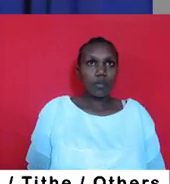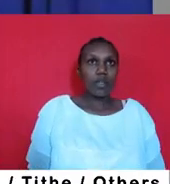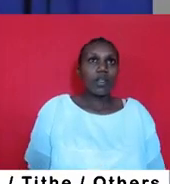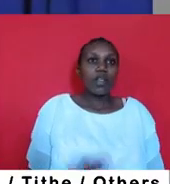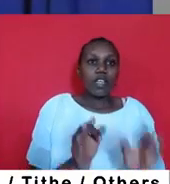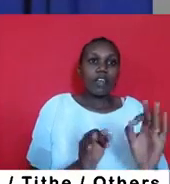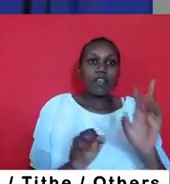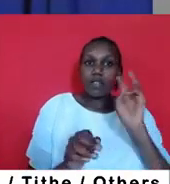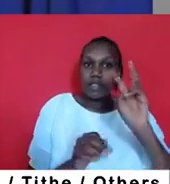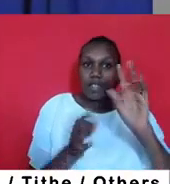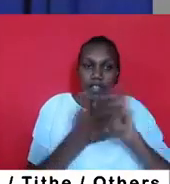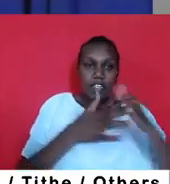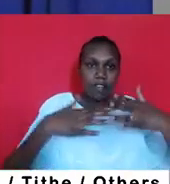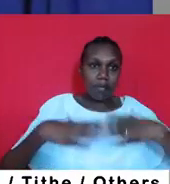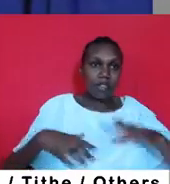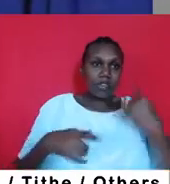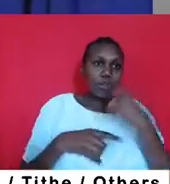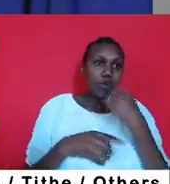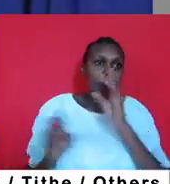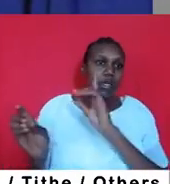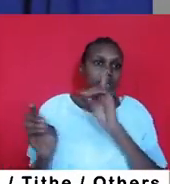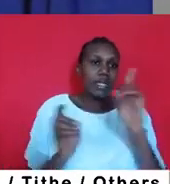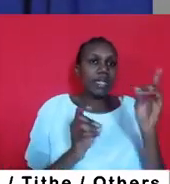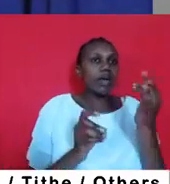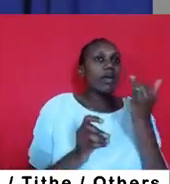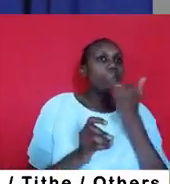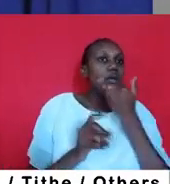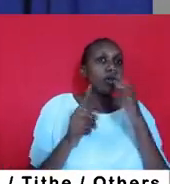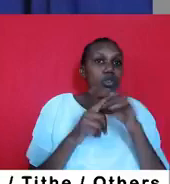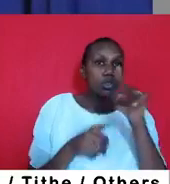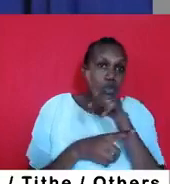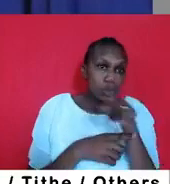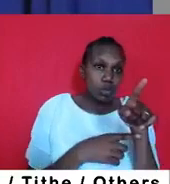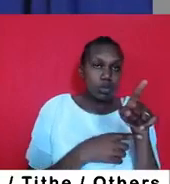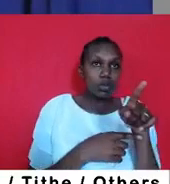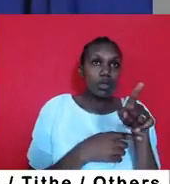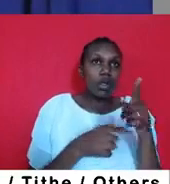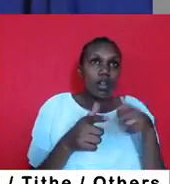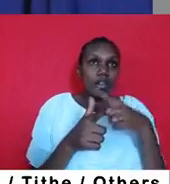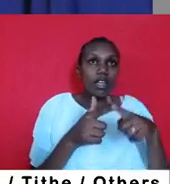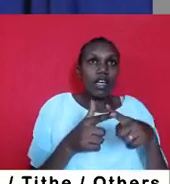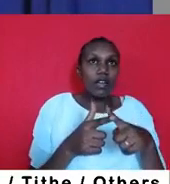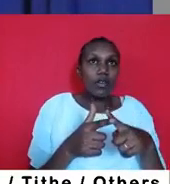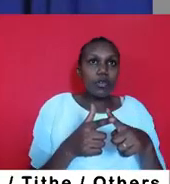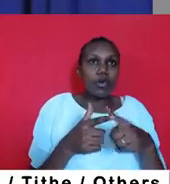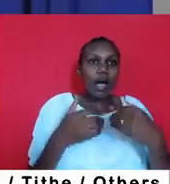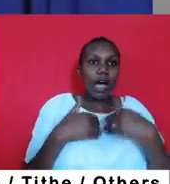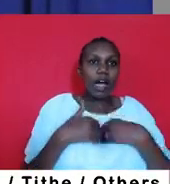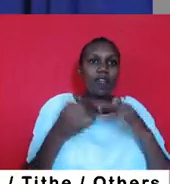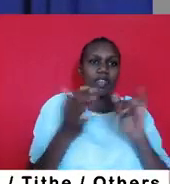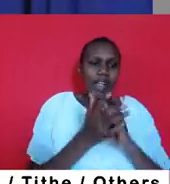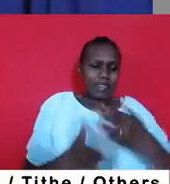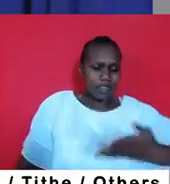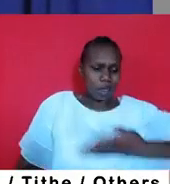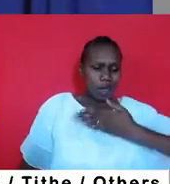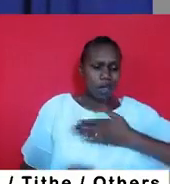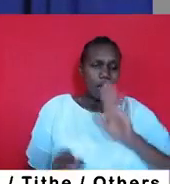Ukiona huyo mtu ambaye alikutendea mabaya, unajaa na hiyo roho ya hasira.